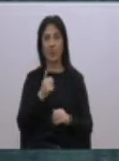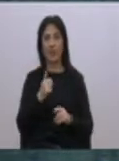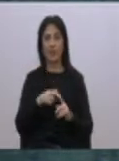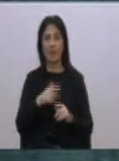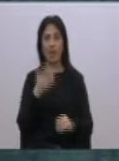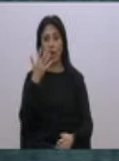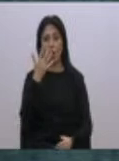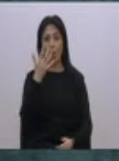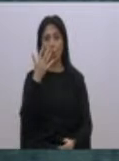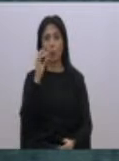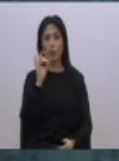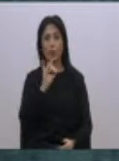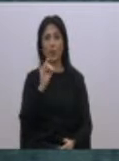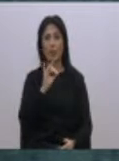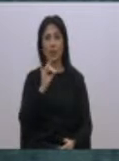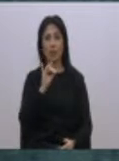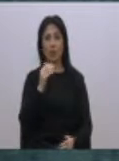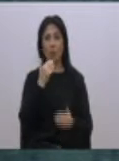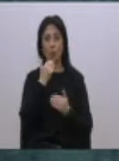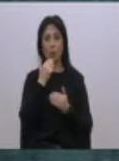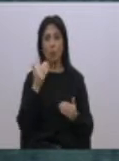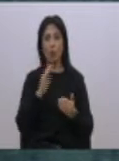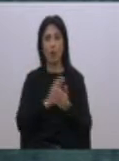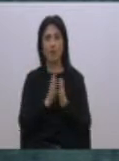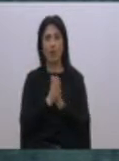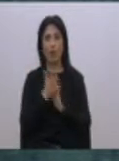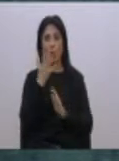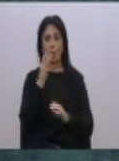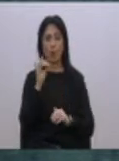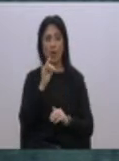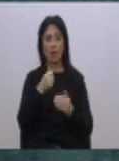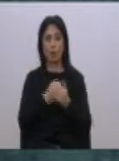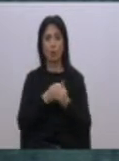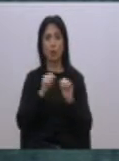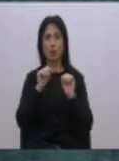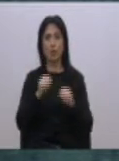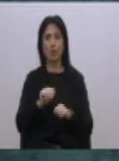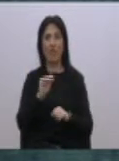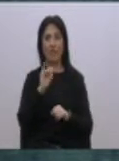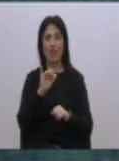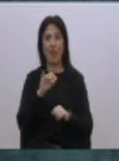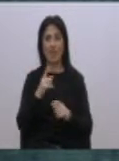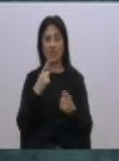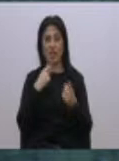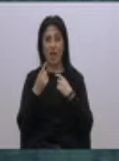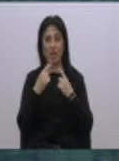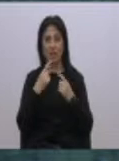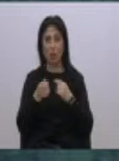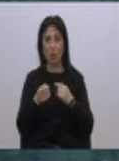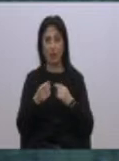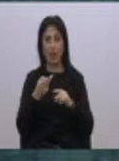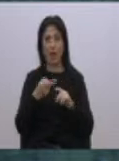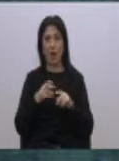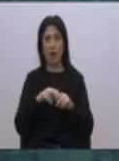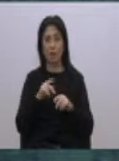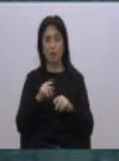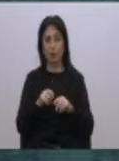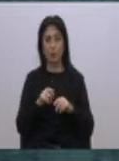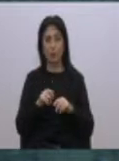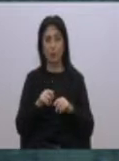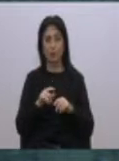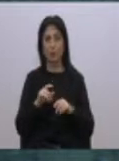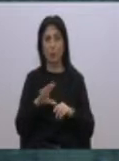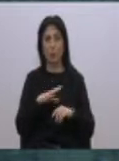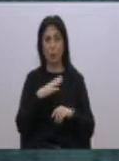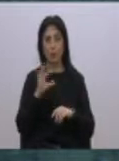hutii ianuarie, ar fi Bolo vada, hutianul este chatulit, dar și se practice absolut gai sau. Amitom,